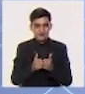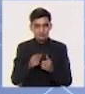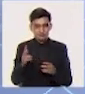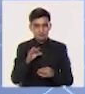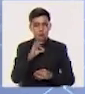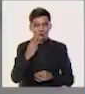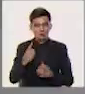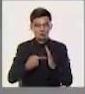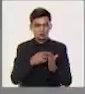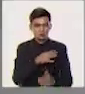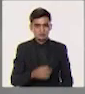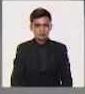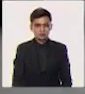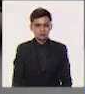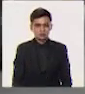шақырған.